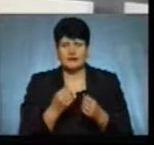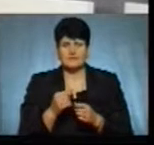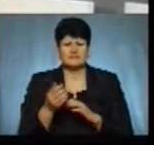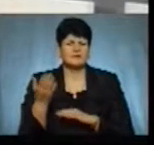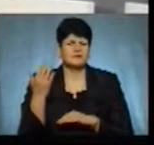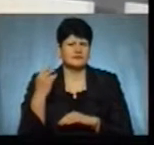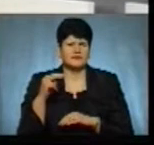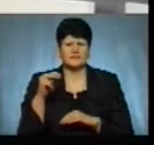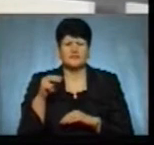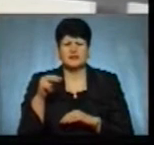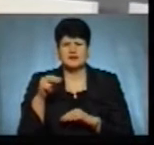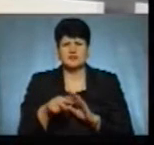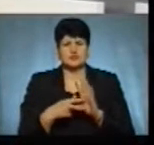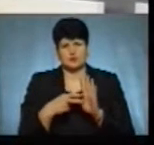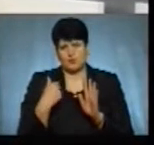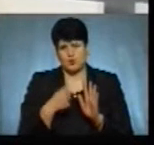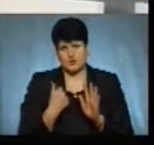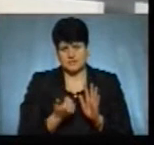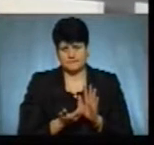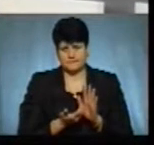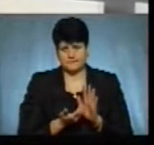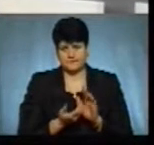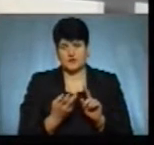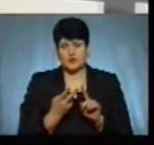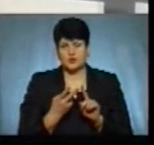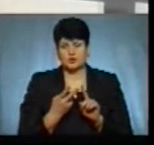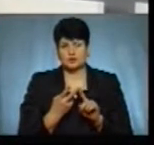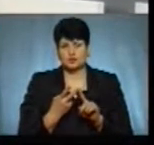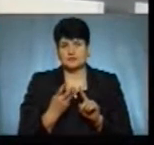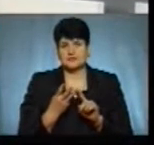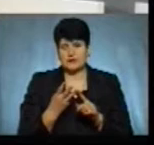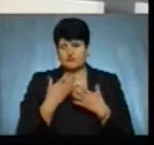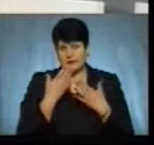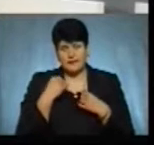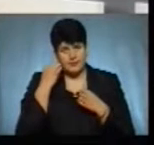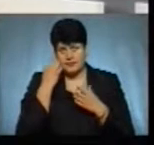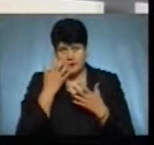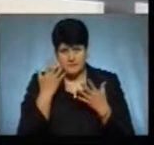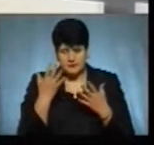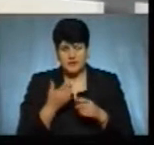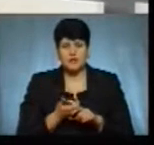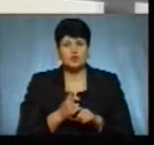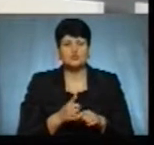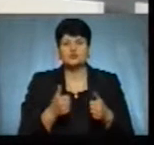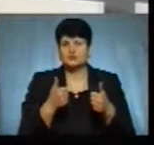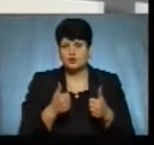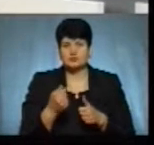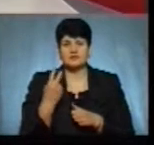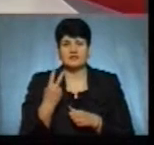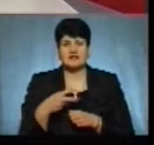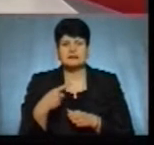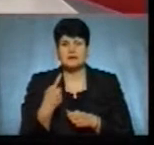далекому 2007 році. Другого-третього читання я не пам'ятаю, і дуже добре, що 21